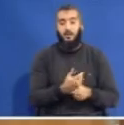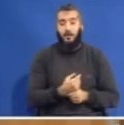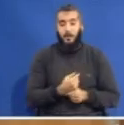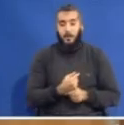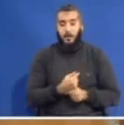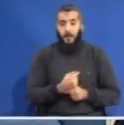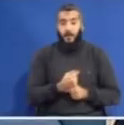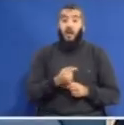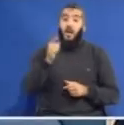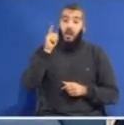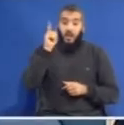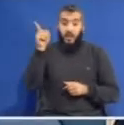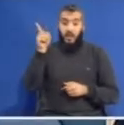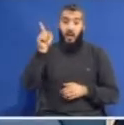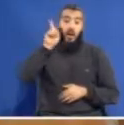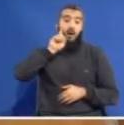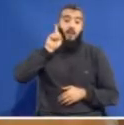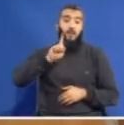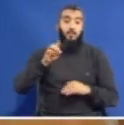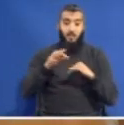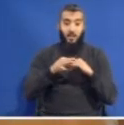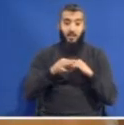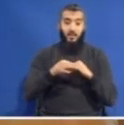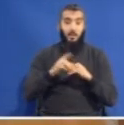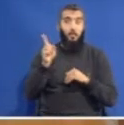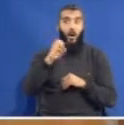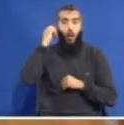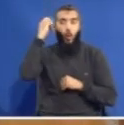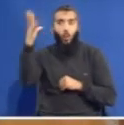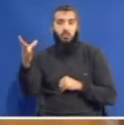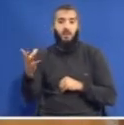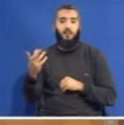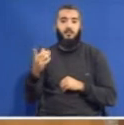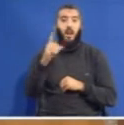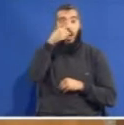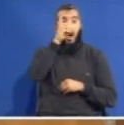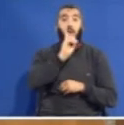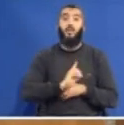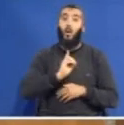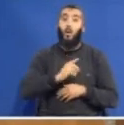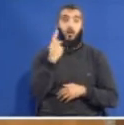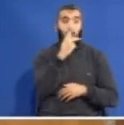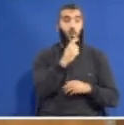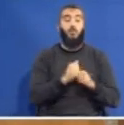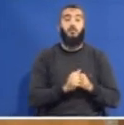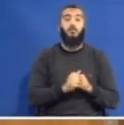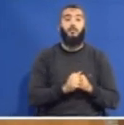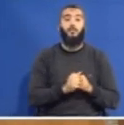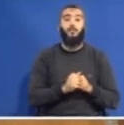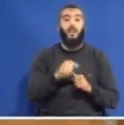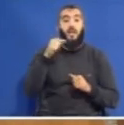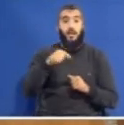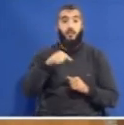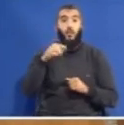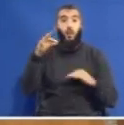فما تنسيش بأنه راه عندها فضل عليه، وعنده حق، عندها حق عليه، حق البر